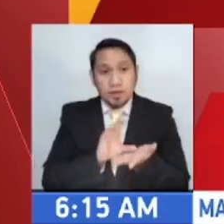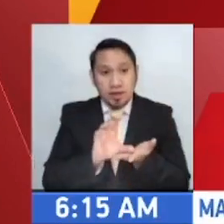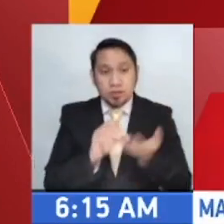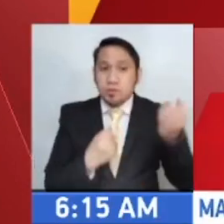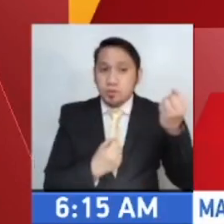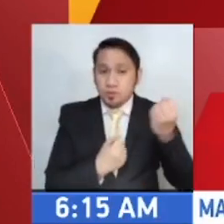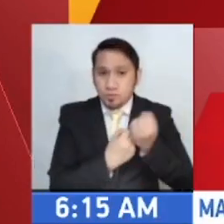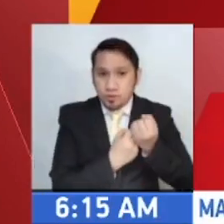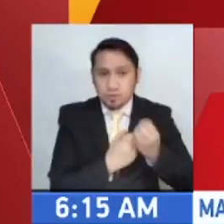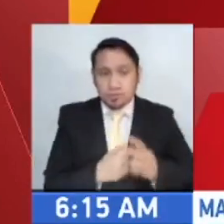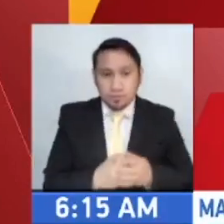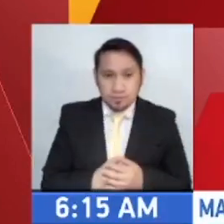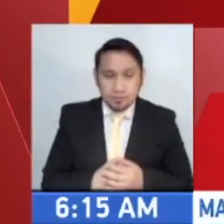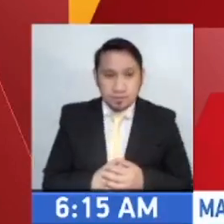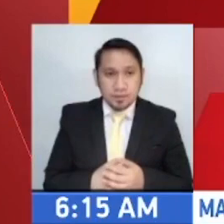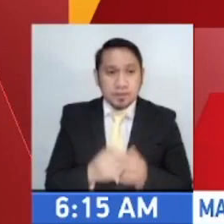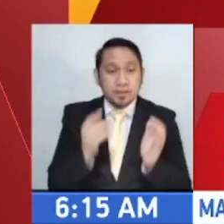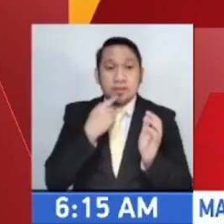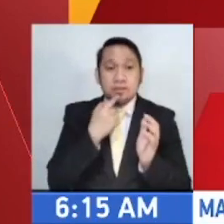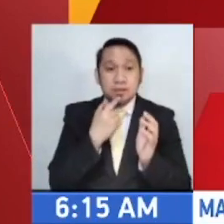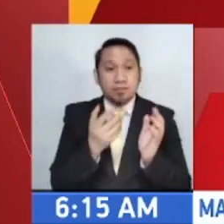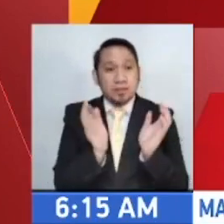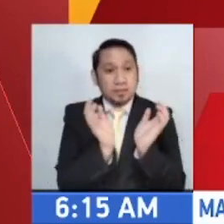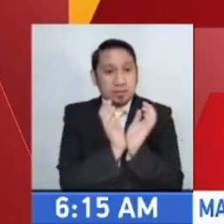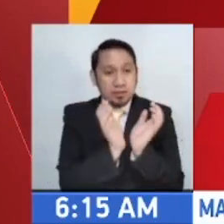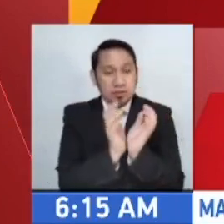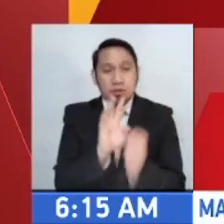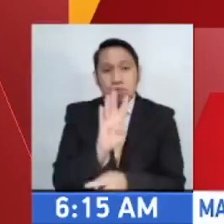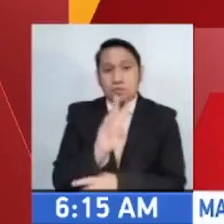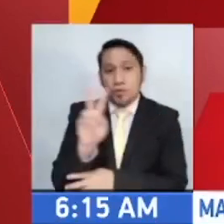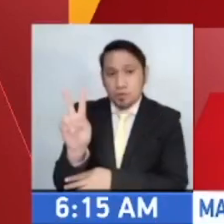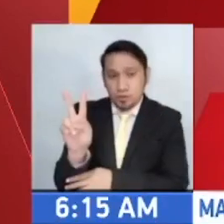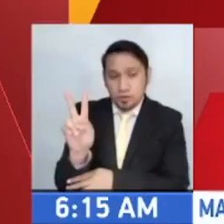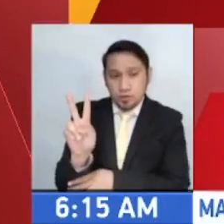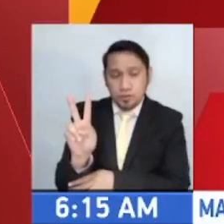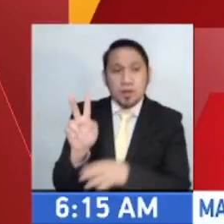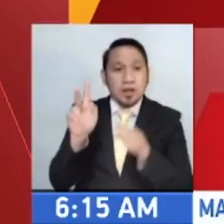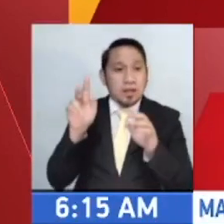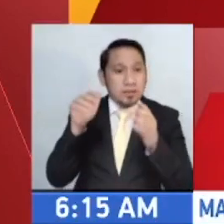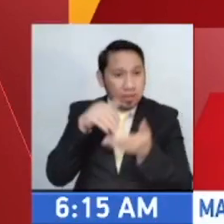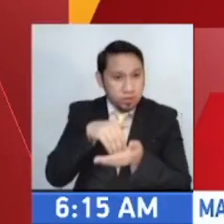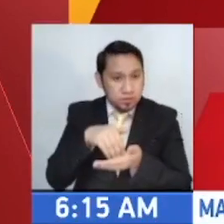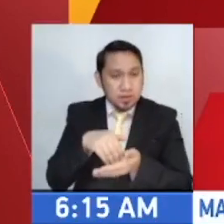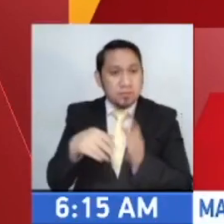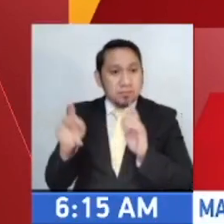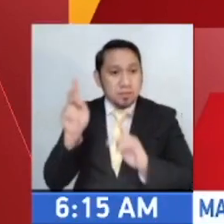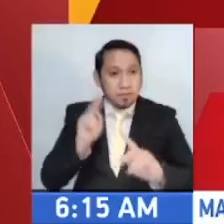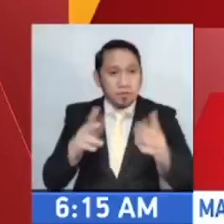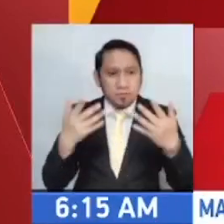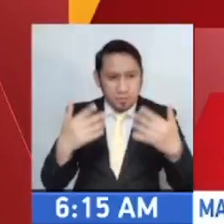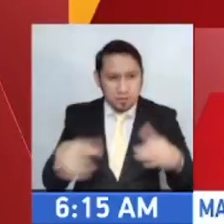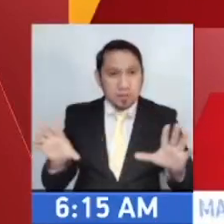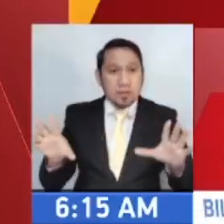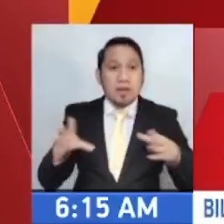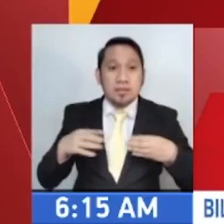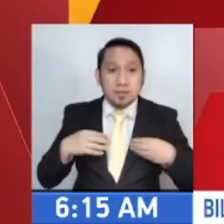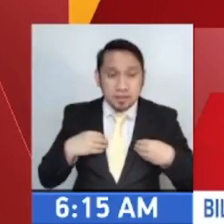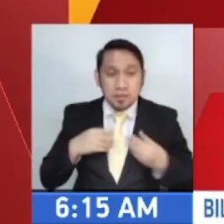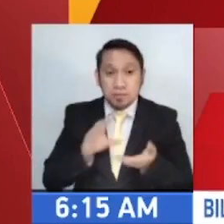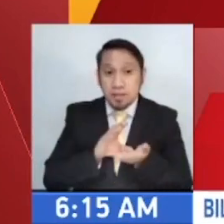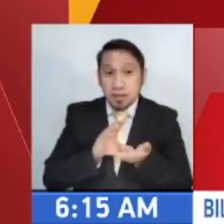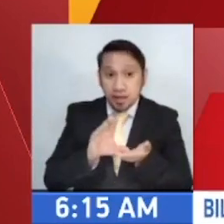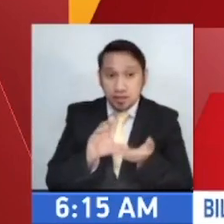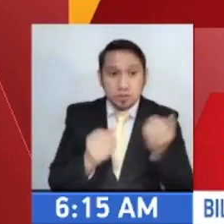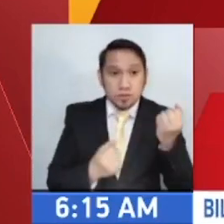ng DSWD, umabot na sa mahigit 42,000 beneficiaries ang nakatanggap ng cash aid. Marami pa rin daw ang pumunta sa kanilang central